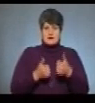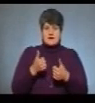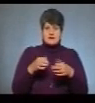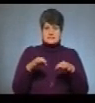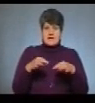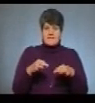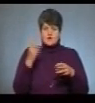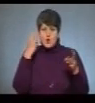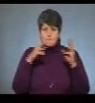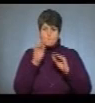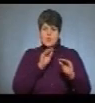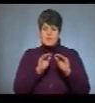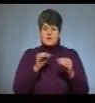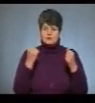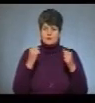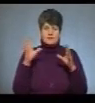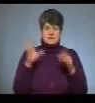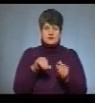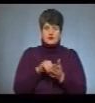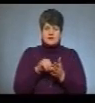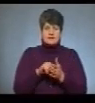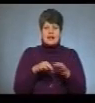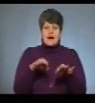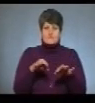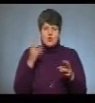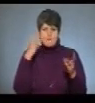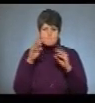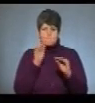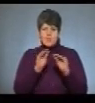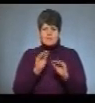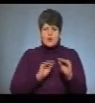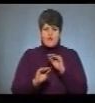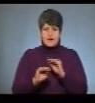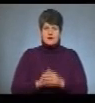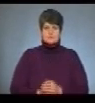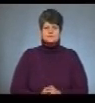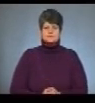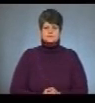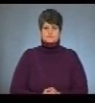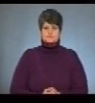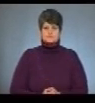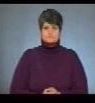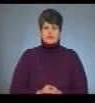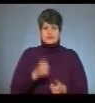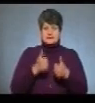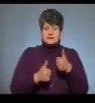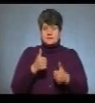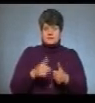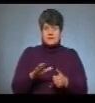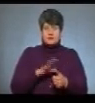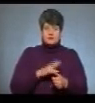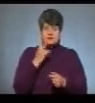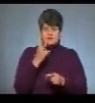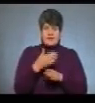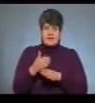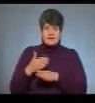спорту. Усі учасники – члени гуртків автомоделювання. Анжела Шова розповість більше. Змагання відбувалися у два